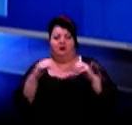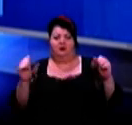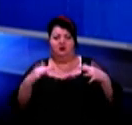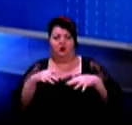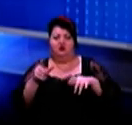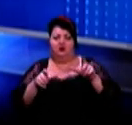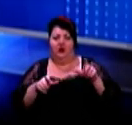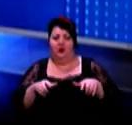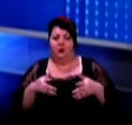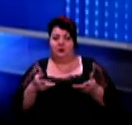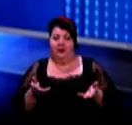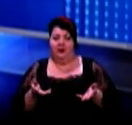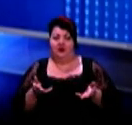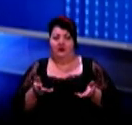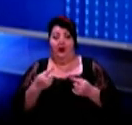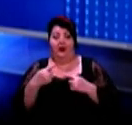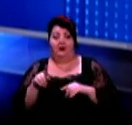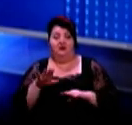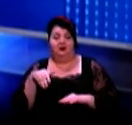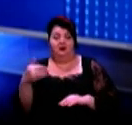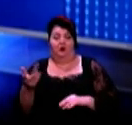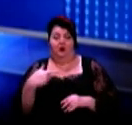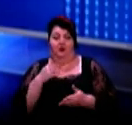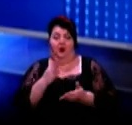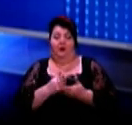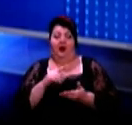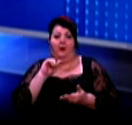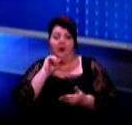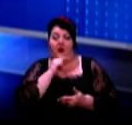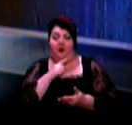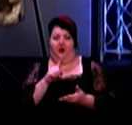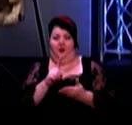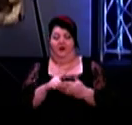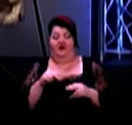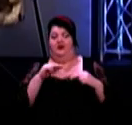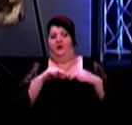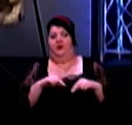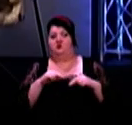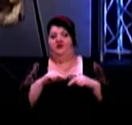тому з іншого боку ми маємо економіку, яка повинна все-таки працювати.